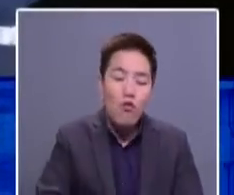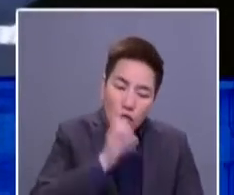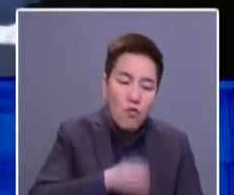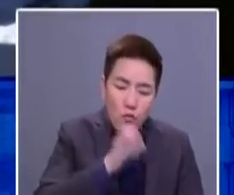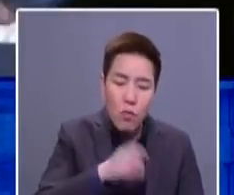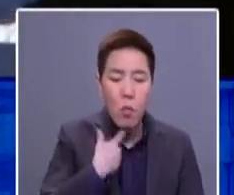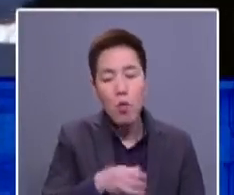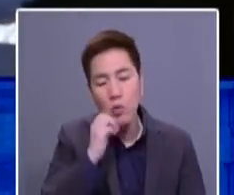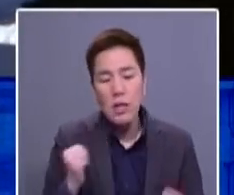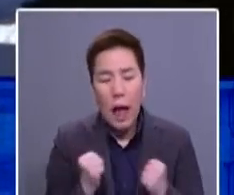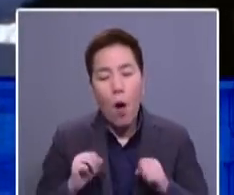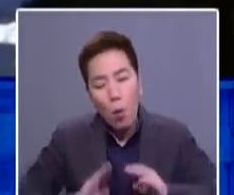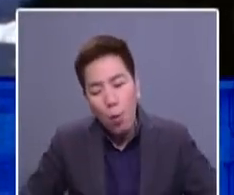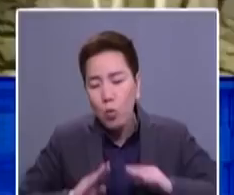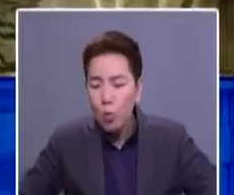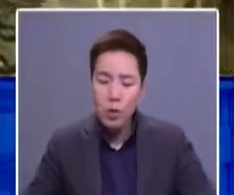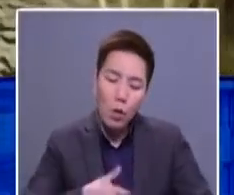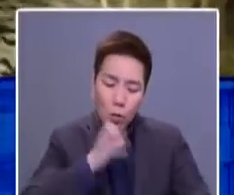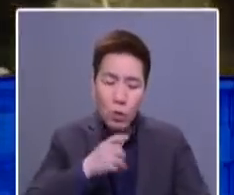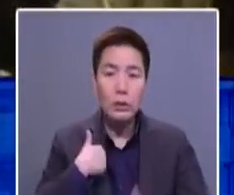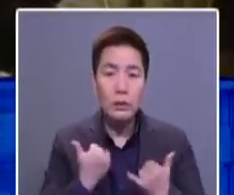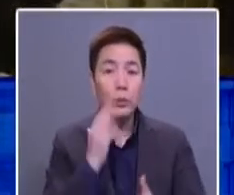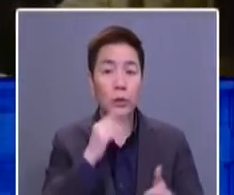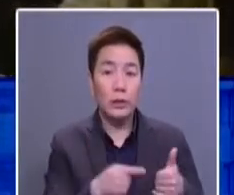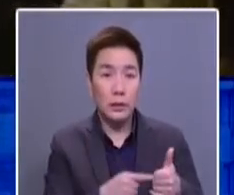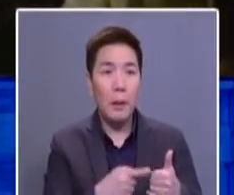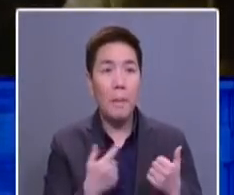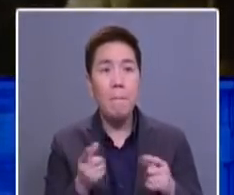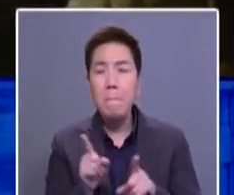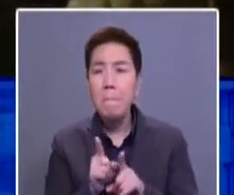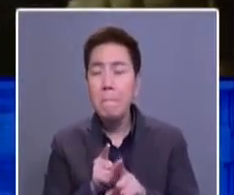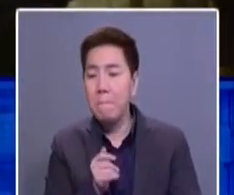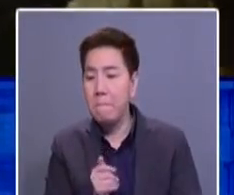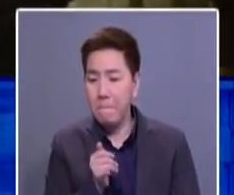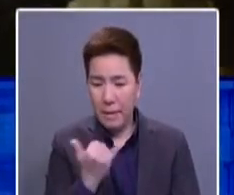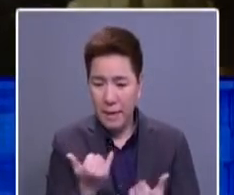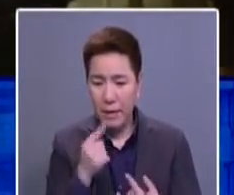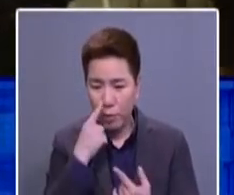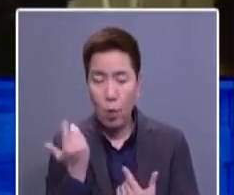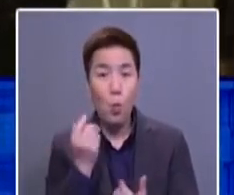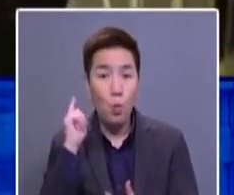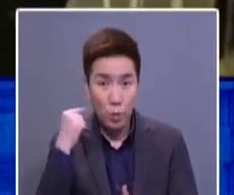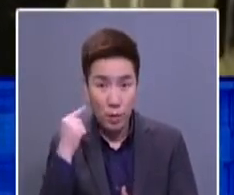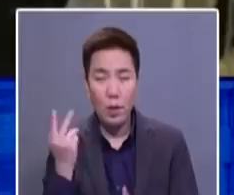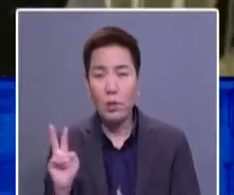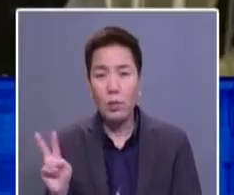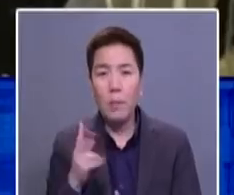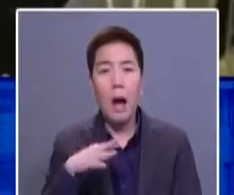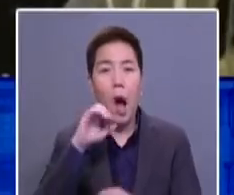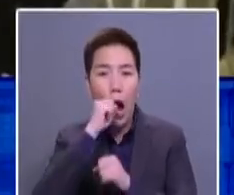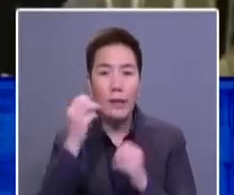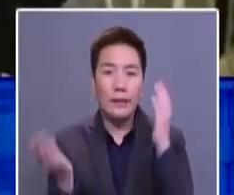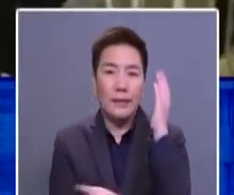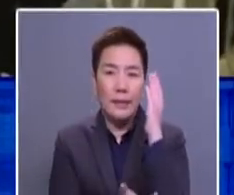อ่ะบอกว่าดื่มเพื่อคลายหนาววันนี้เนี่ยตัวสามีเนี่ยออกไปเอ่อไปอีกไปกับลูกสาวกับลูกเขยนะคะตัด